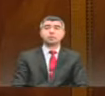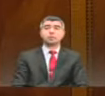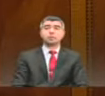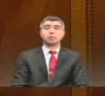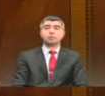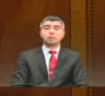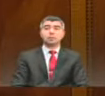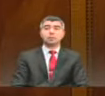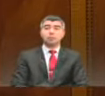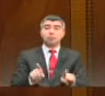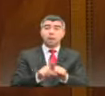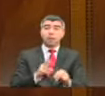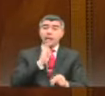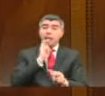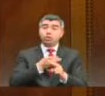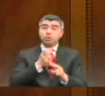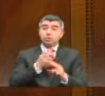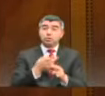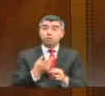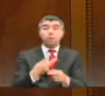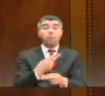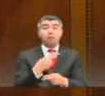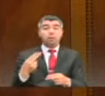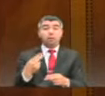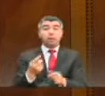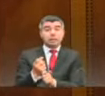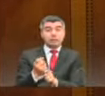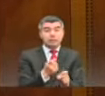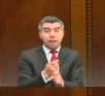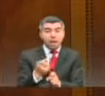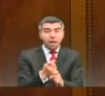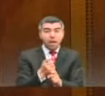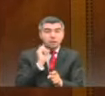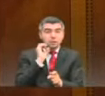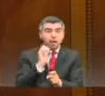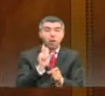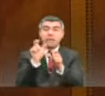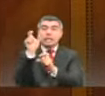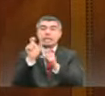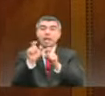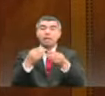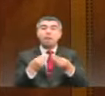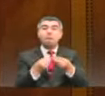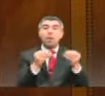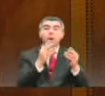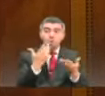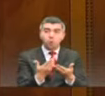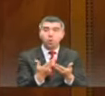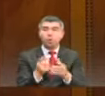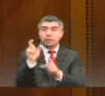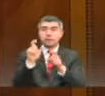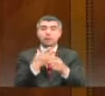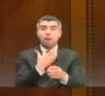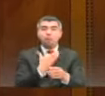والهجرة وتهريب المخدرات والأسلحة وشبكات الاتجار في البشر والجماعات المسلحة